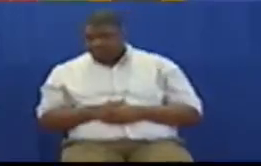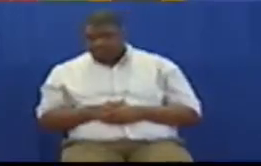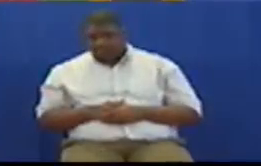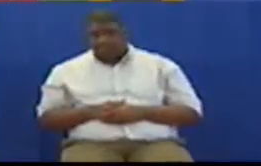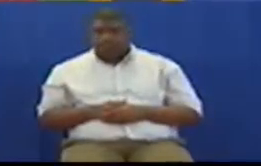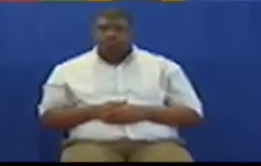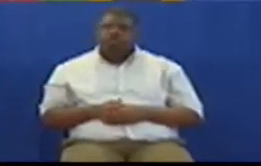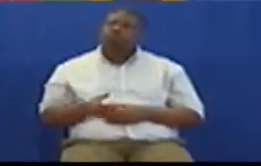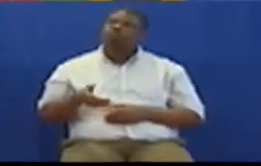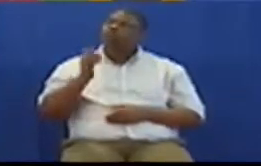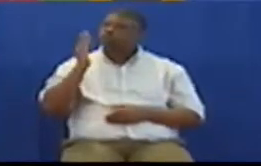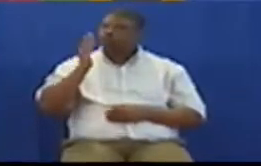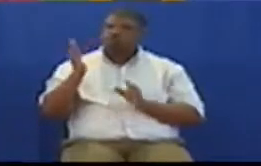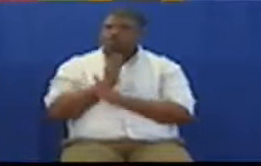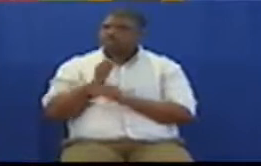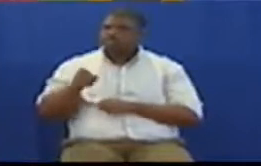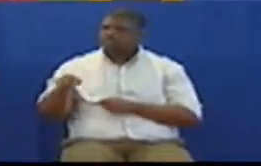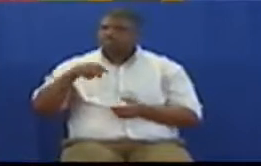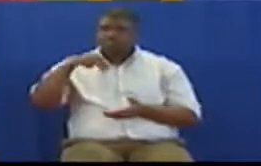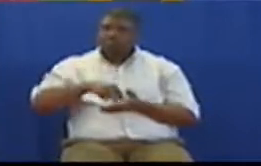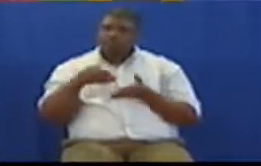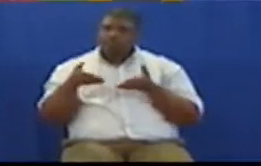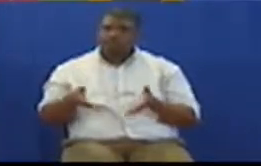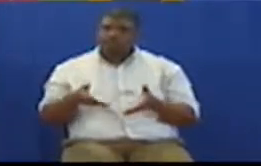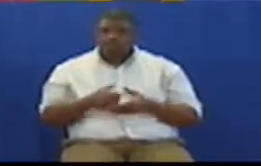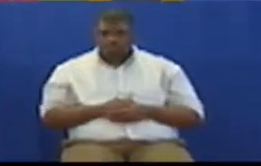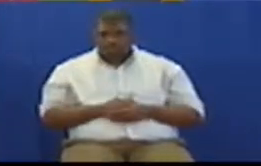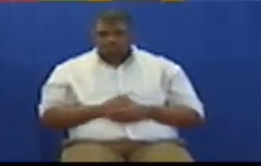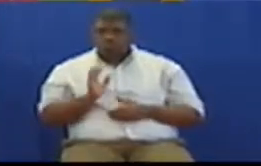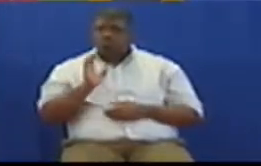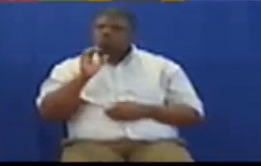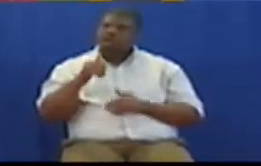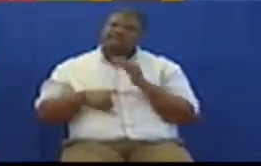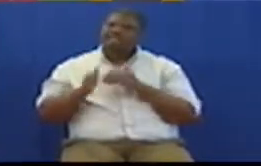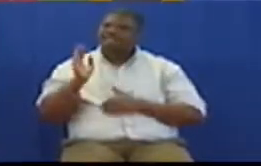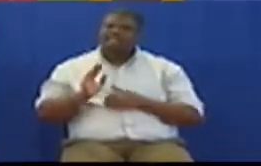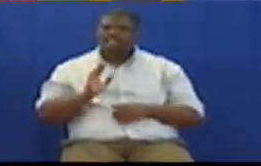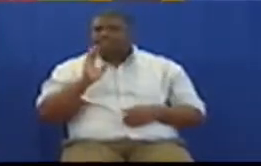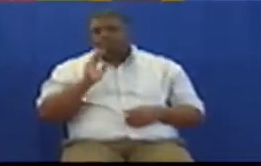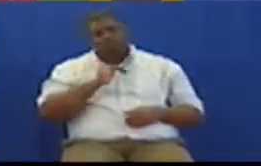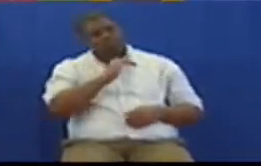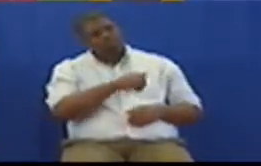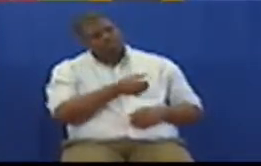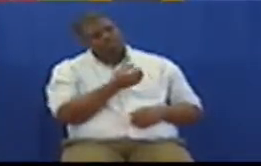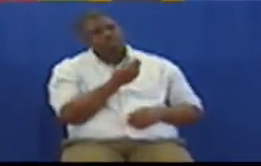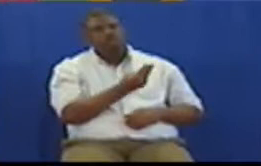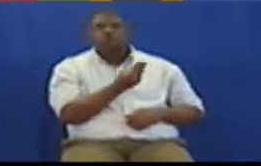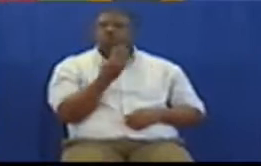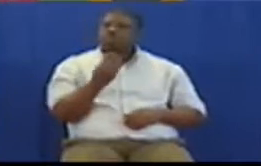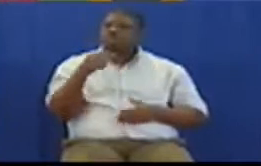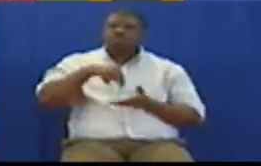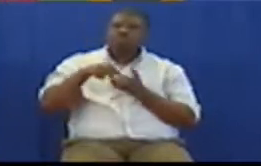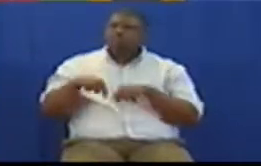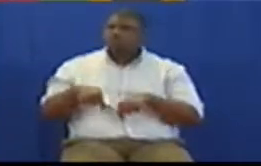na Mwenyezi Mungu kwa hali hii niliyosimama hapa. Nina mwaka sasa zaidi na miezi kama 3-4 sijasimama